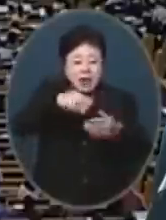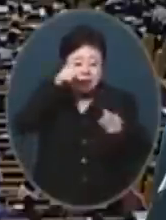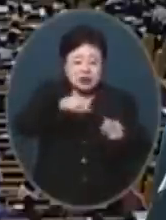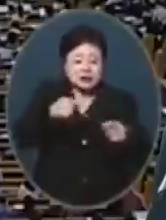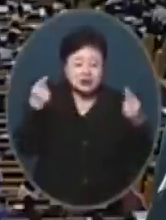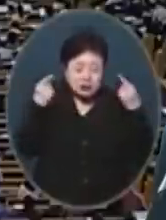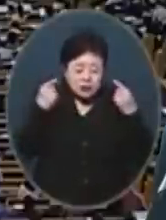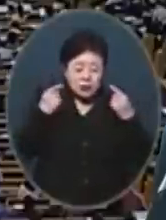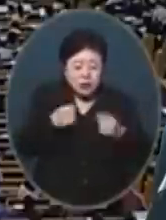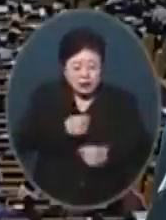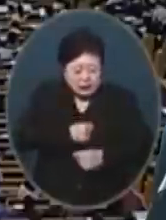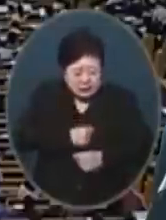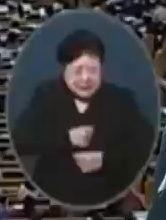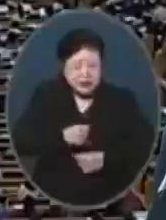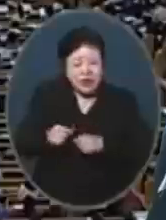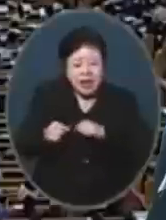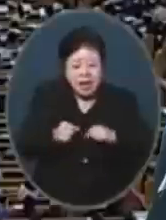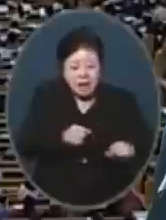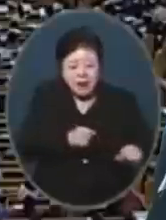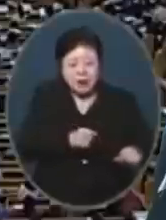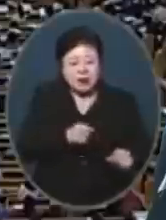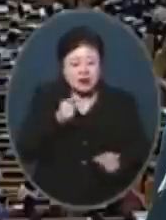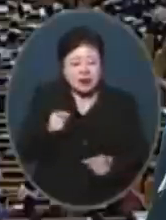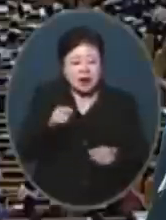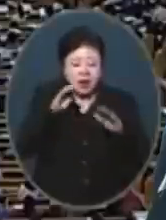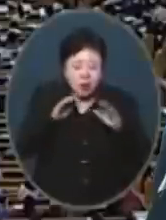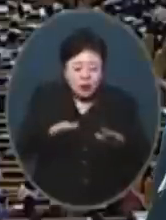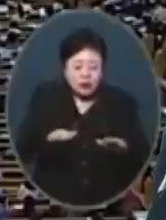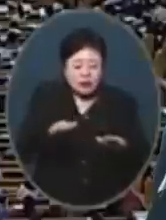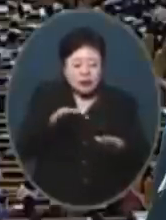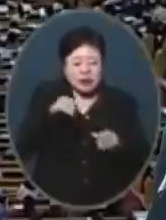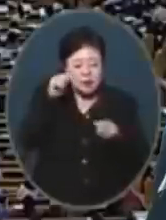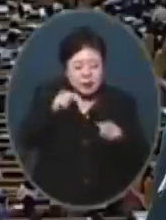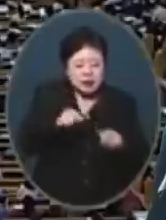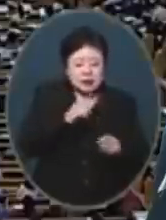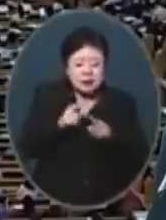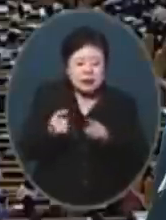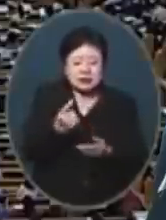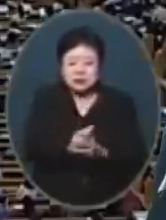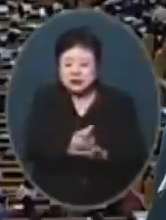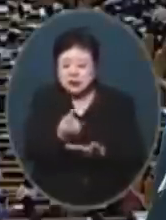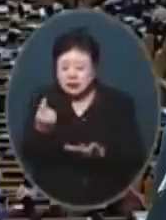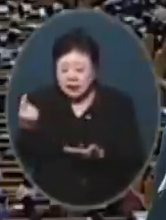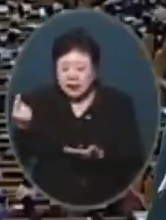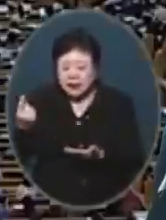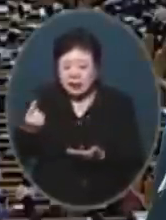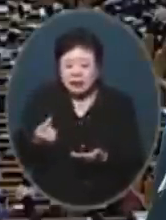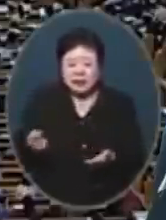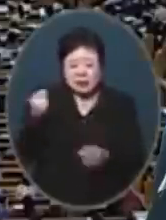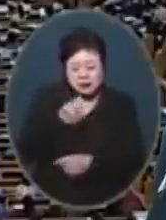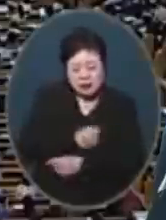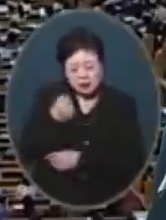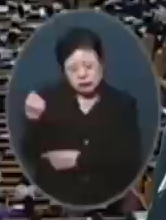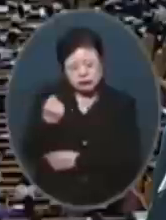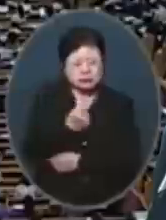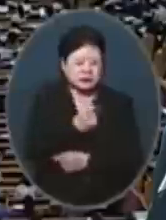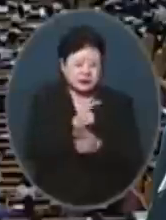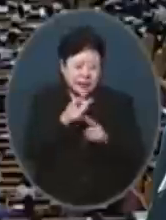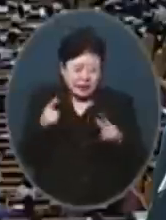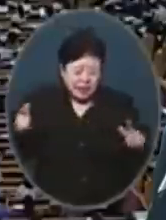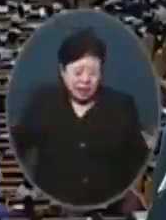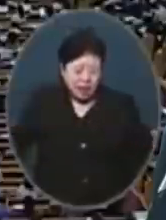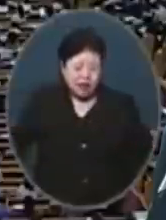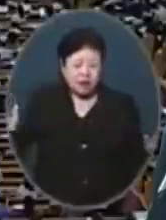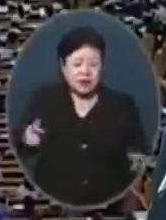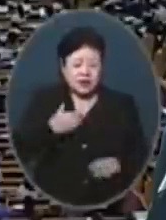야훼의 명령을 듣고 지켜 행하며 내가 오늘 너희에게 명령하는 그 말씀을 떠나 좌로나 우로나 치우치지 아니하고